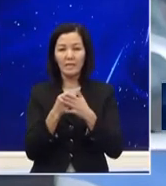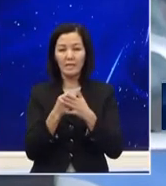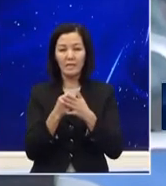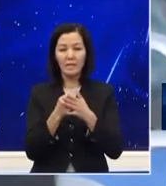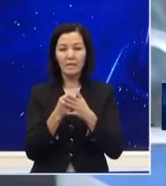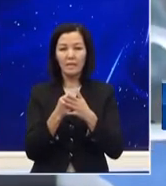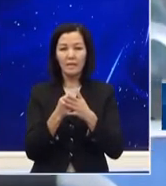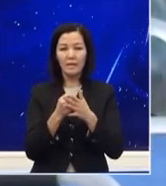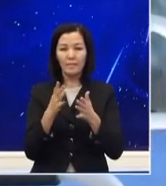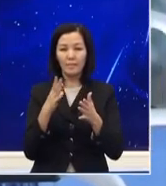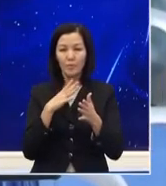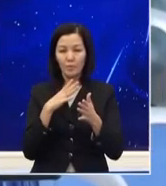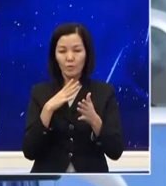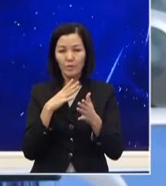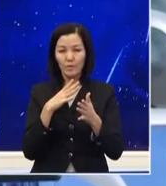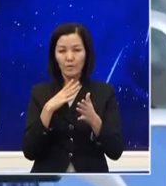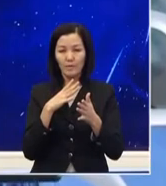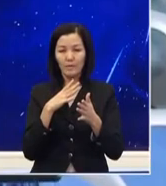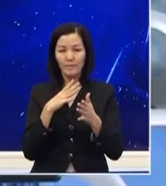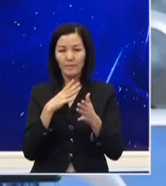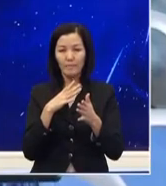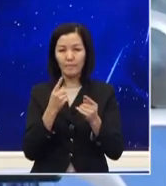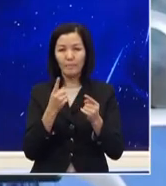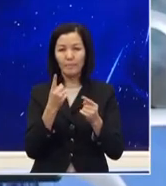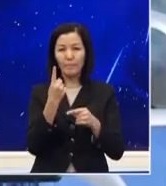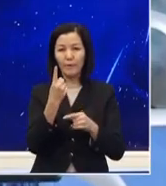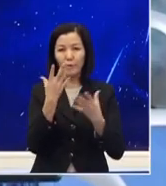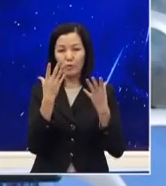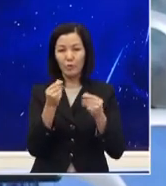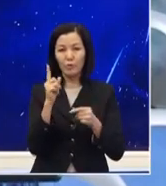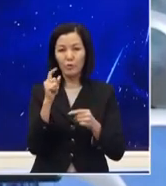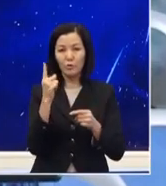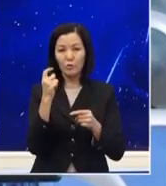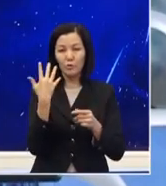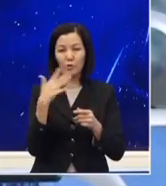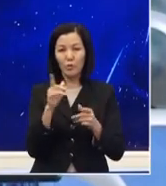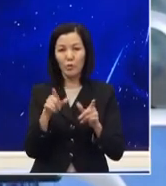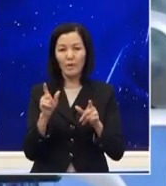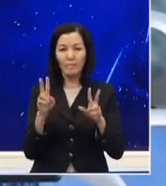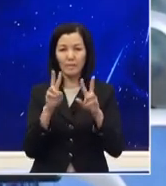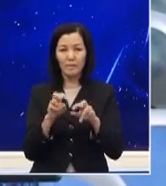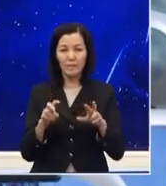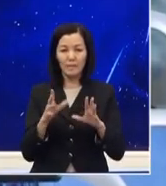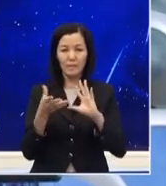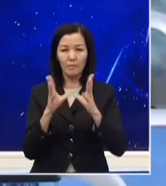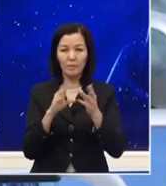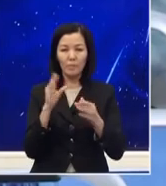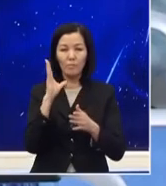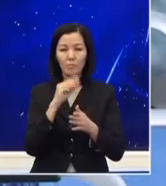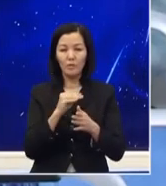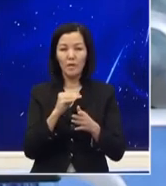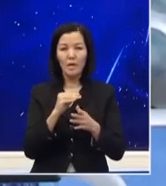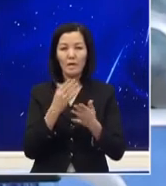дейін болдық мысалы. Күніне 100-150 адам қабылдаймыз. Негізі, егер де кісі көп боп